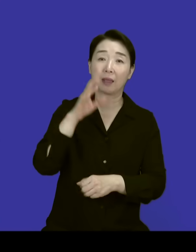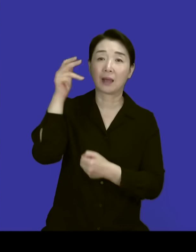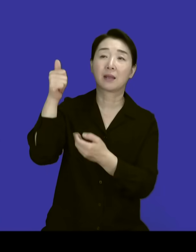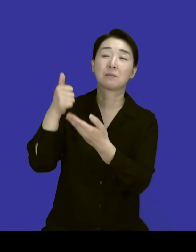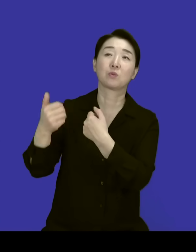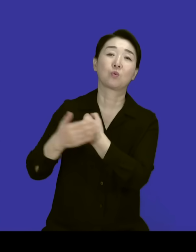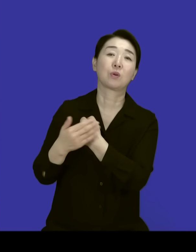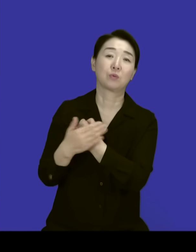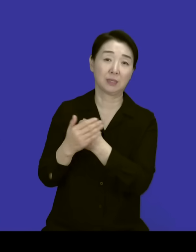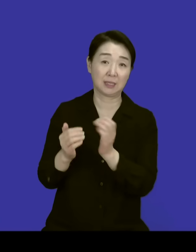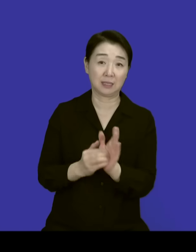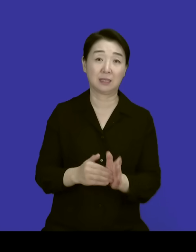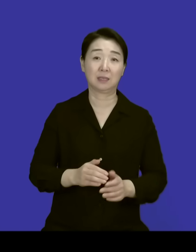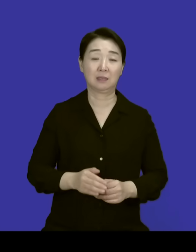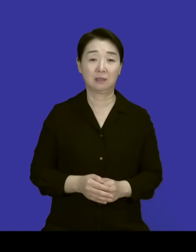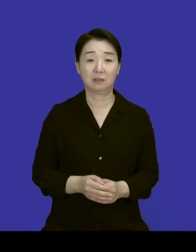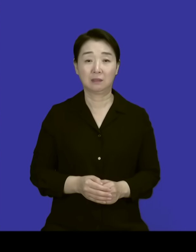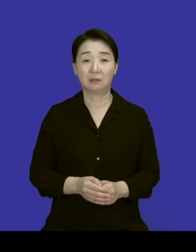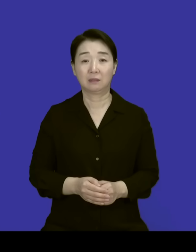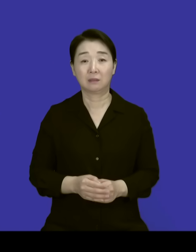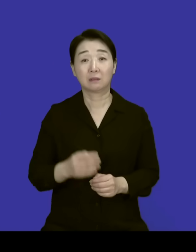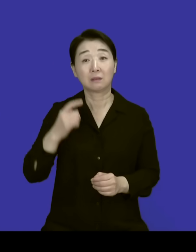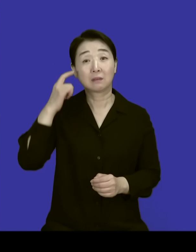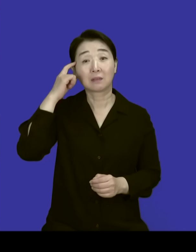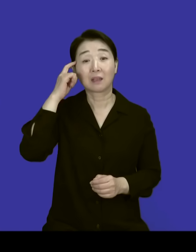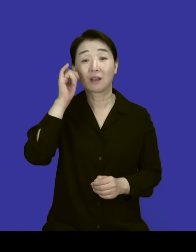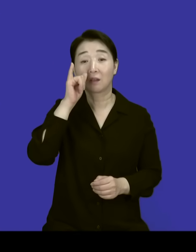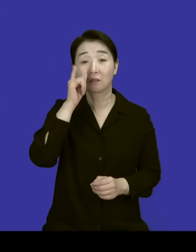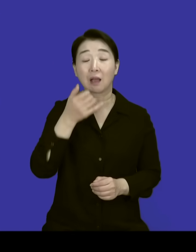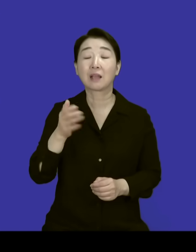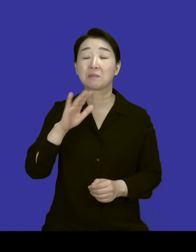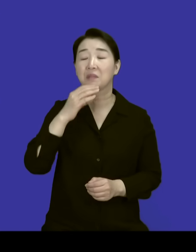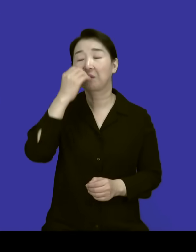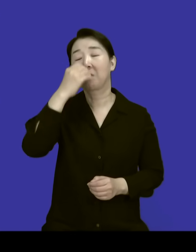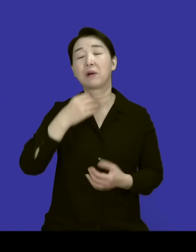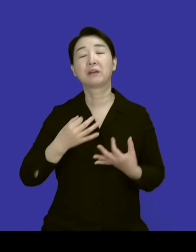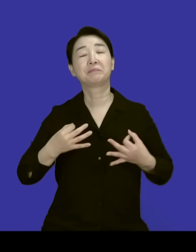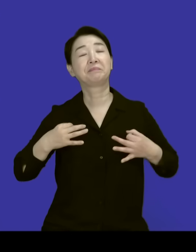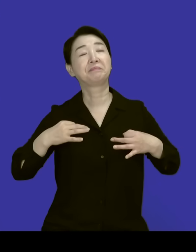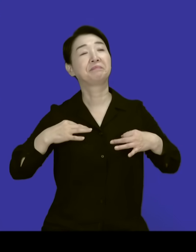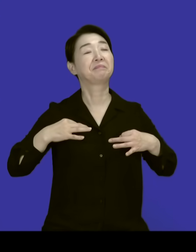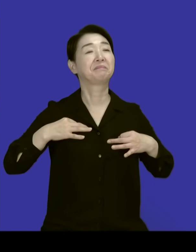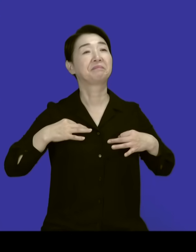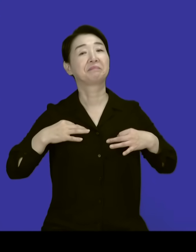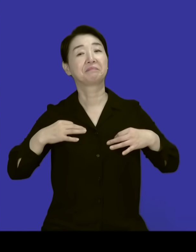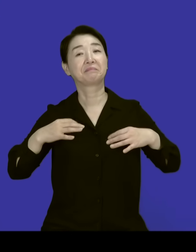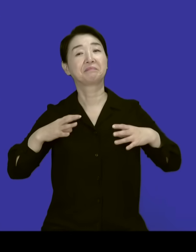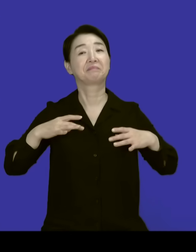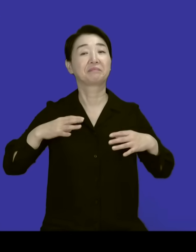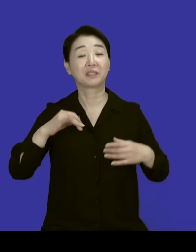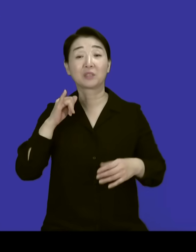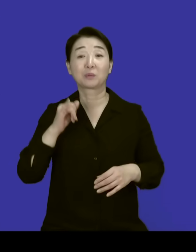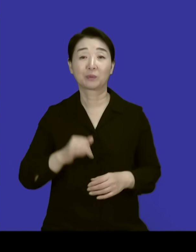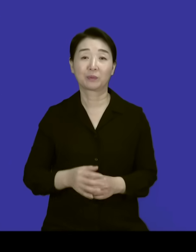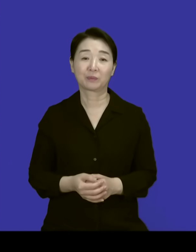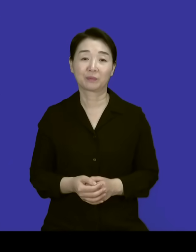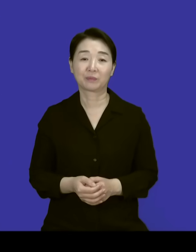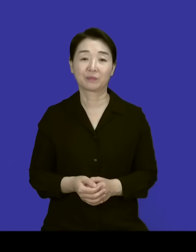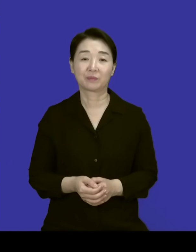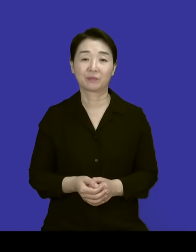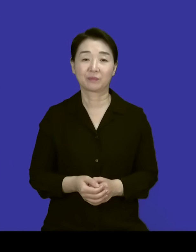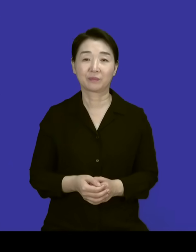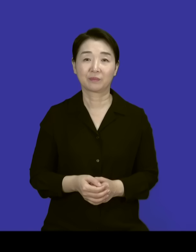하신 거지. 예. 그 생각을 하면서도 또 거만함과 자만함이 좀 계속 공존했던 것 같아요. 예.